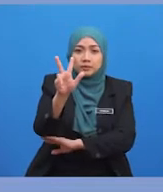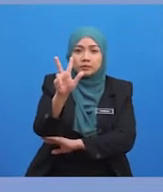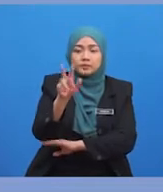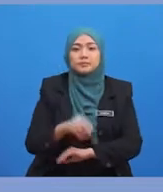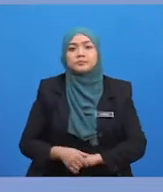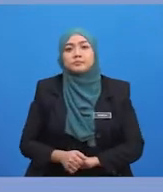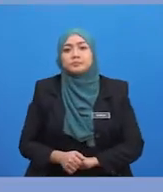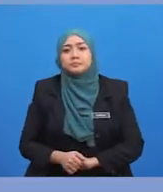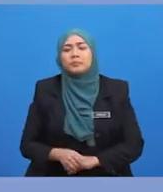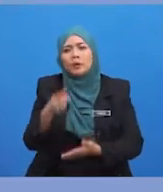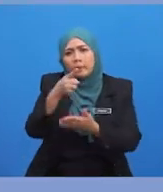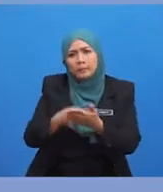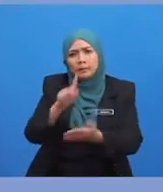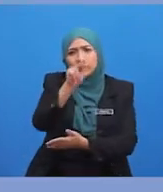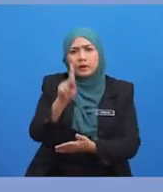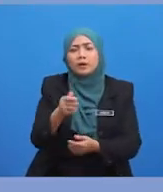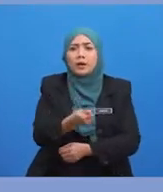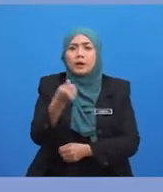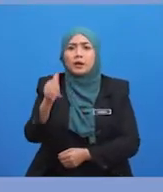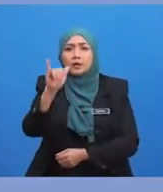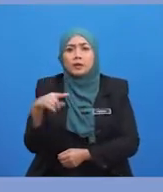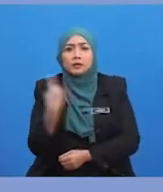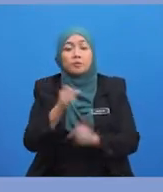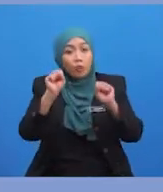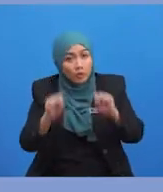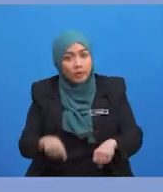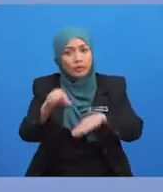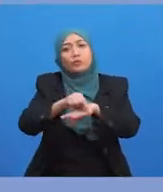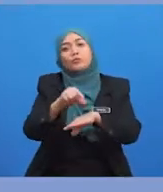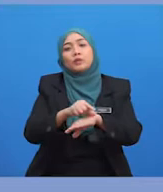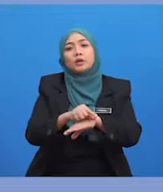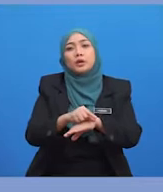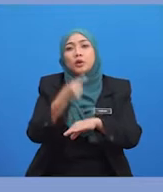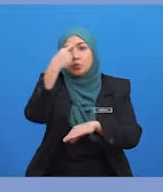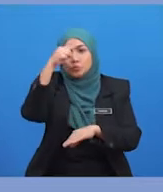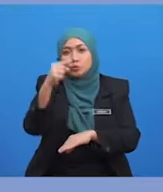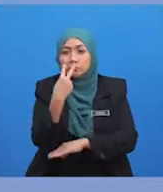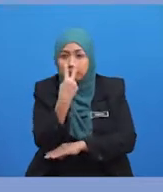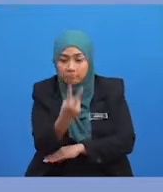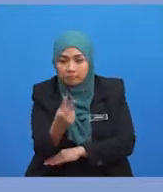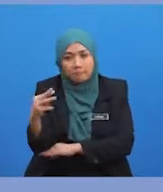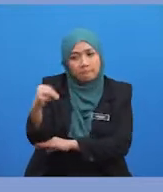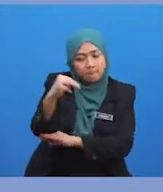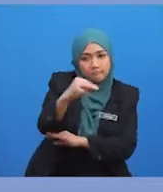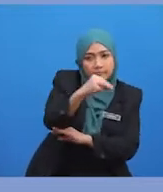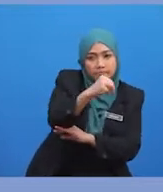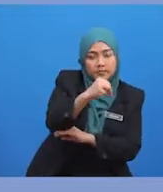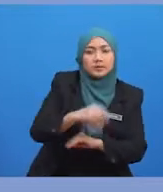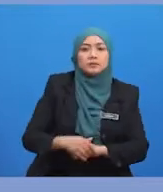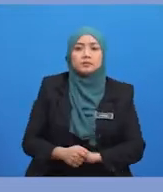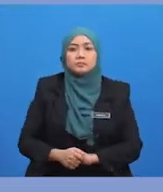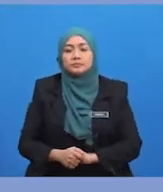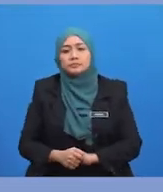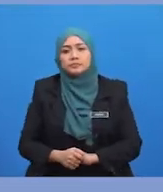Apakah alat yang boleh kita gunakan untuk memerhati mikroorganisma?